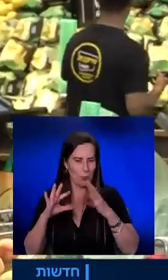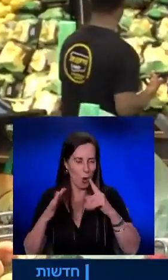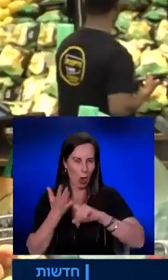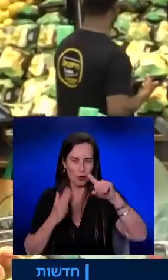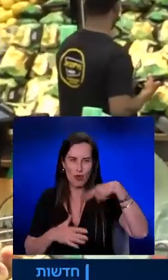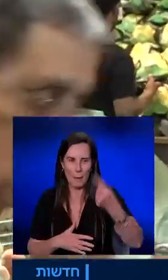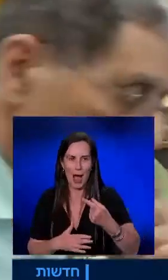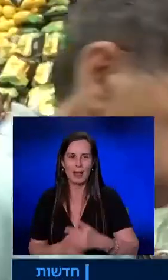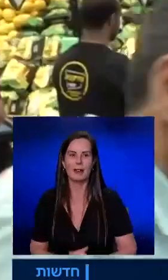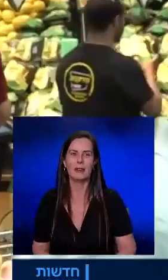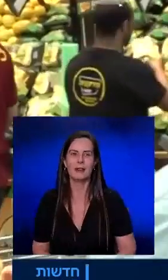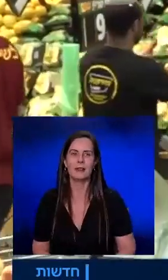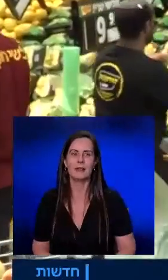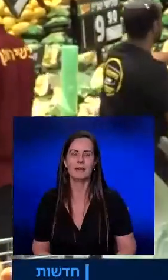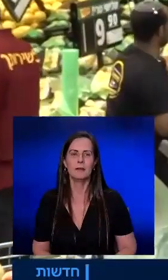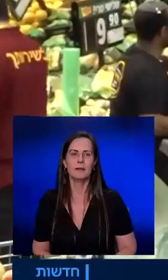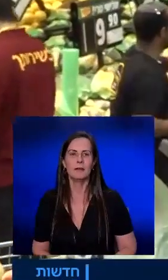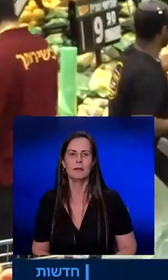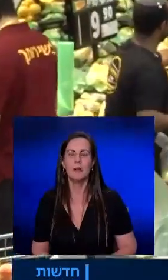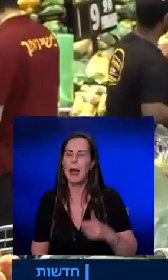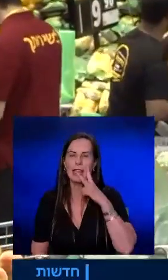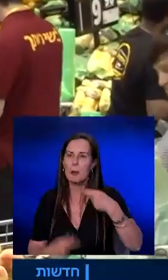חודש. מה נראה בשוק?